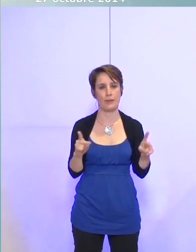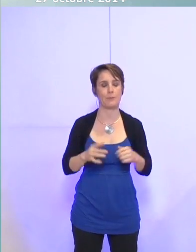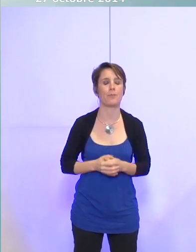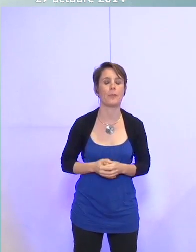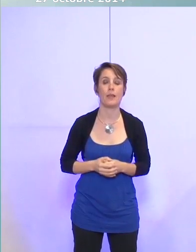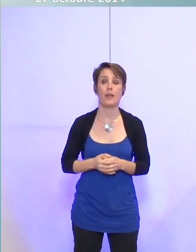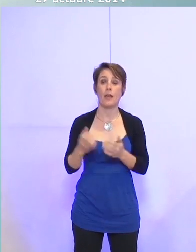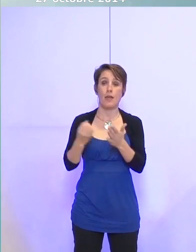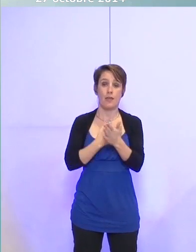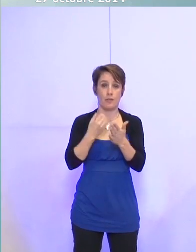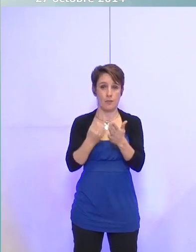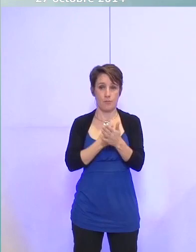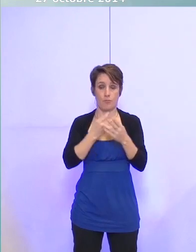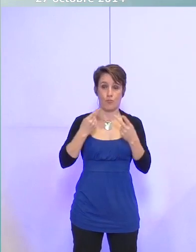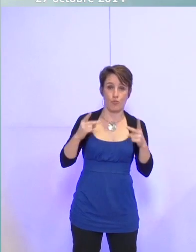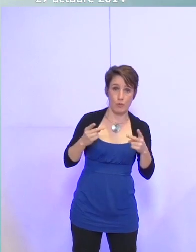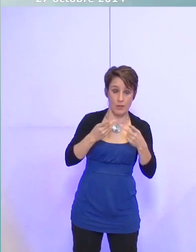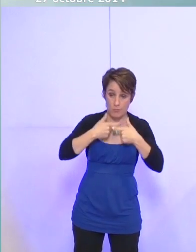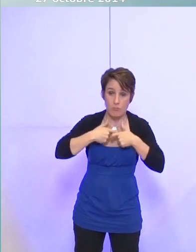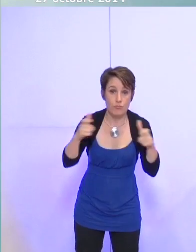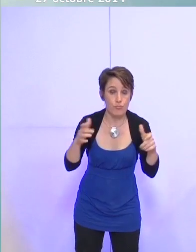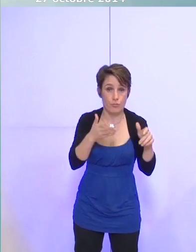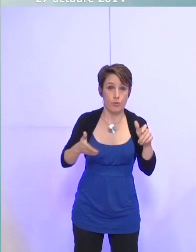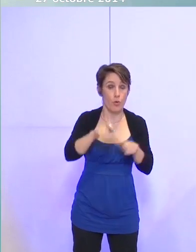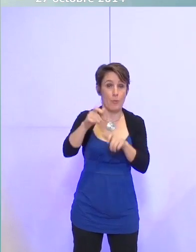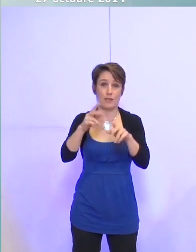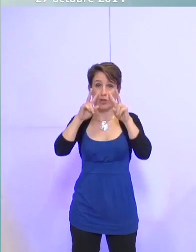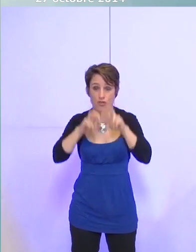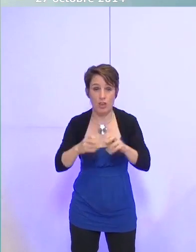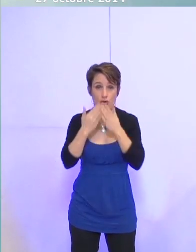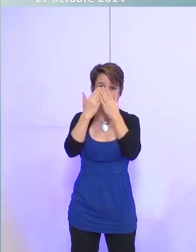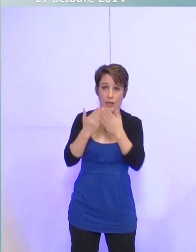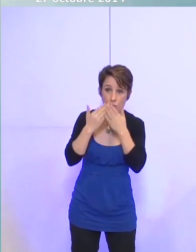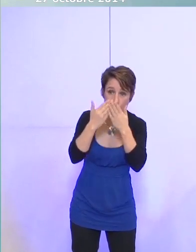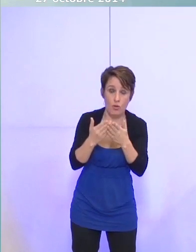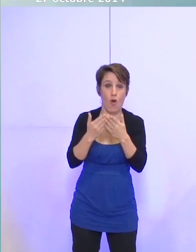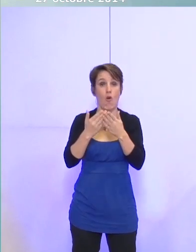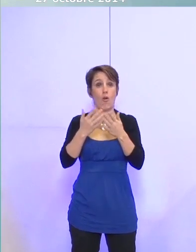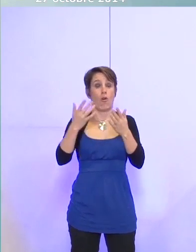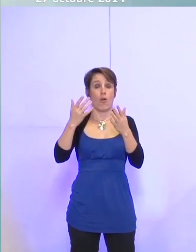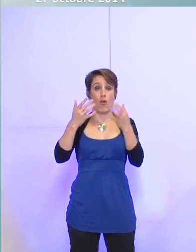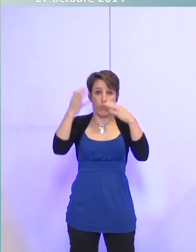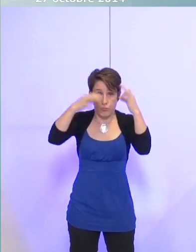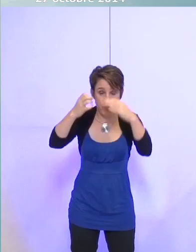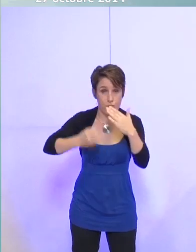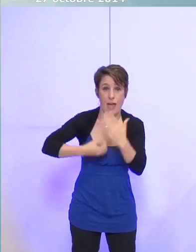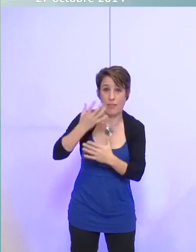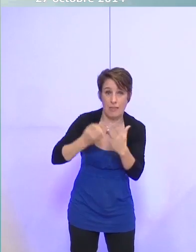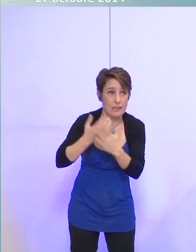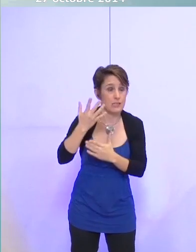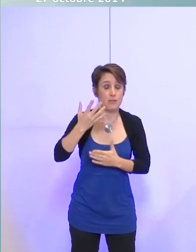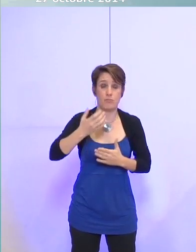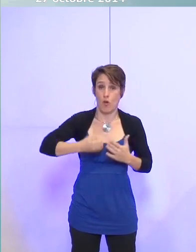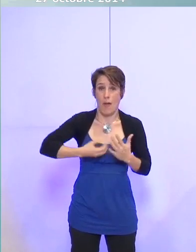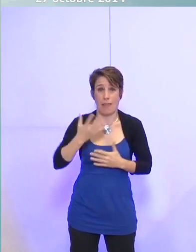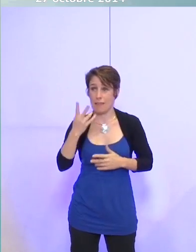des innovateurs, des chercheurs, des entreprises, des étudiants, des associations, des designers, des artistes, des